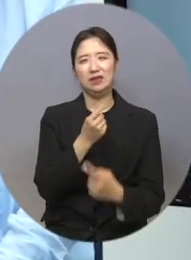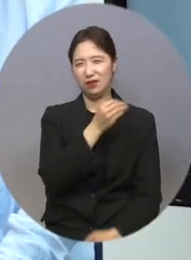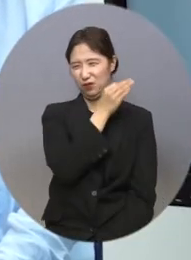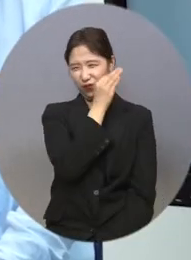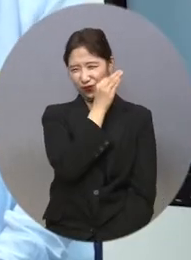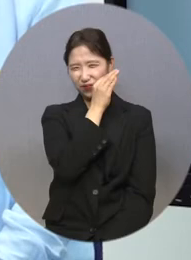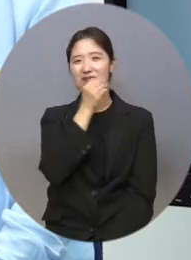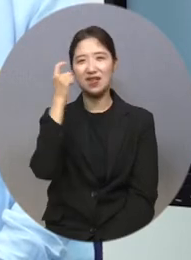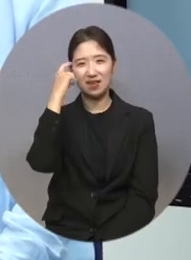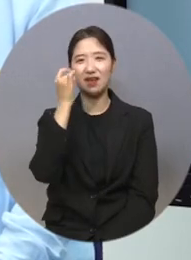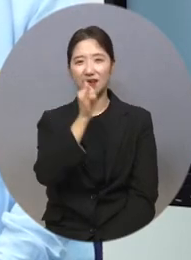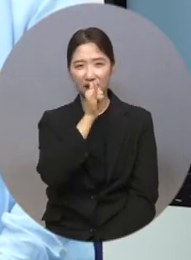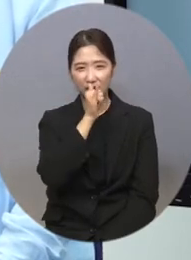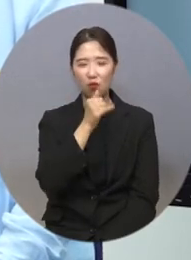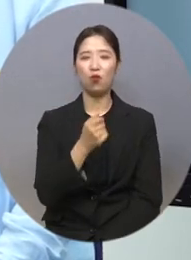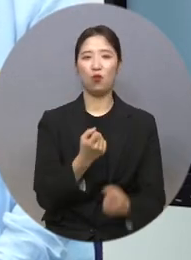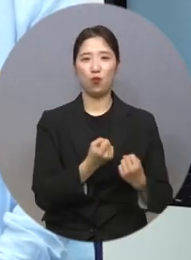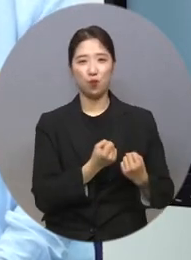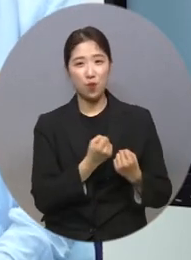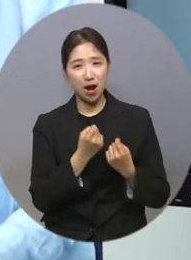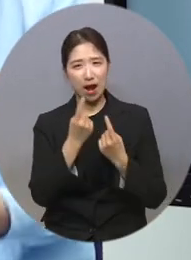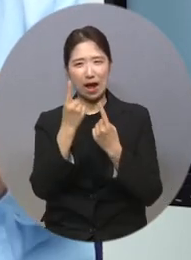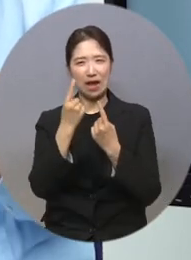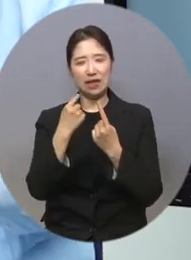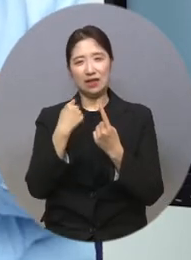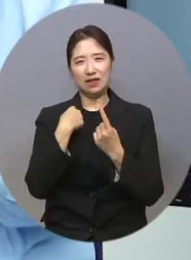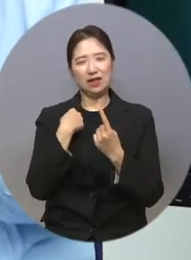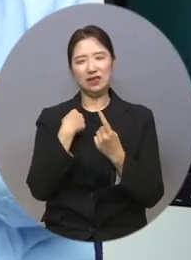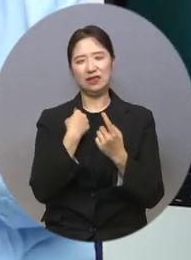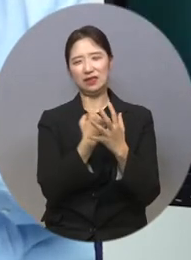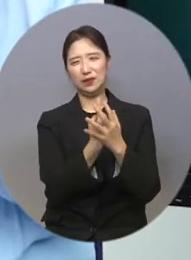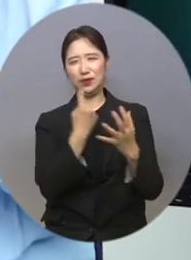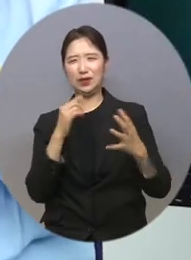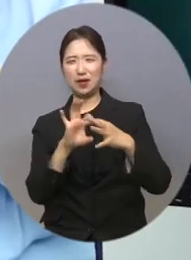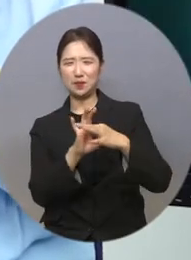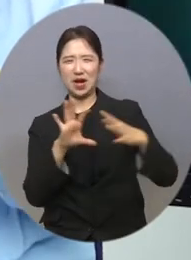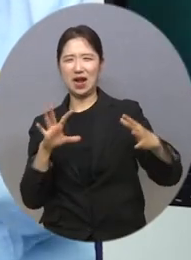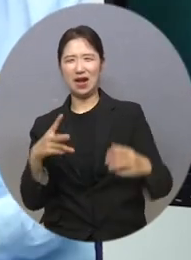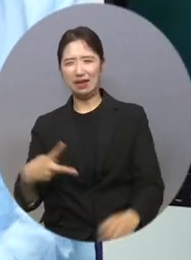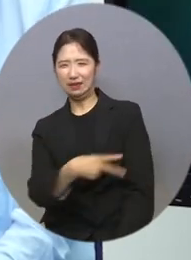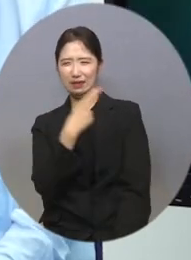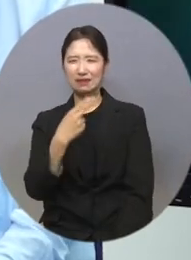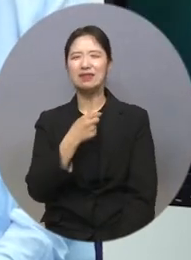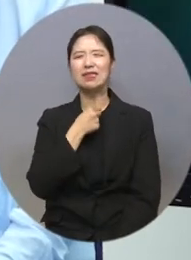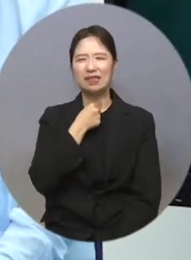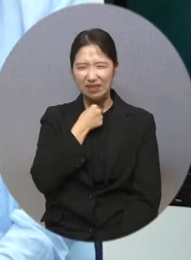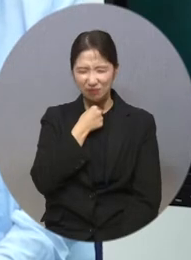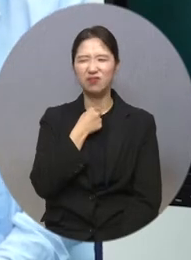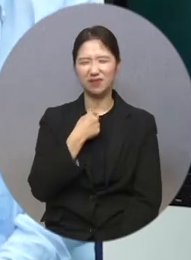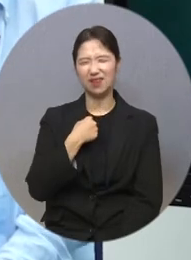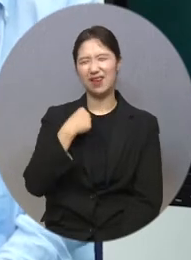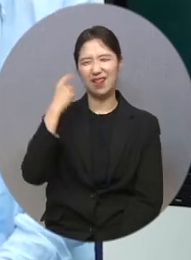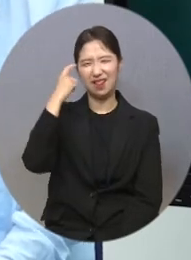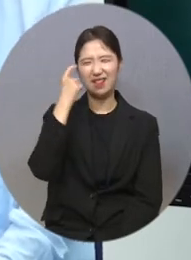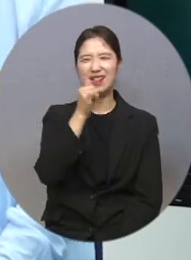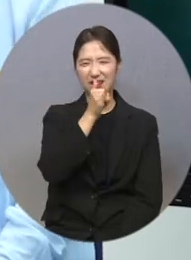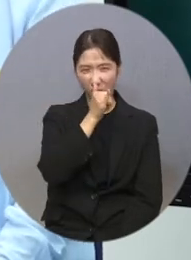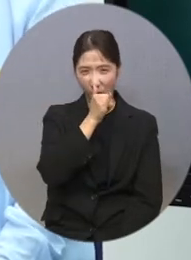부끄러웠고 조금 더 자라면서 거기서 빠져나오려고 그거 아닌 척하려고 발버둥쳤던 그 시절이